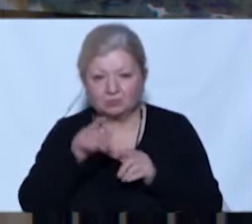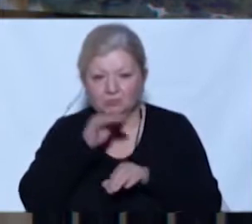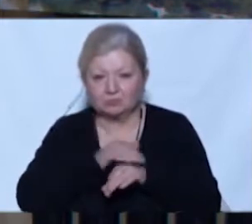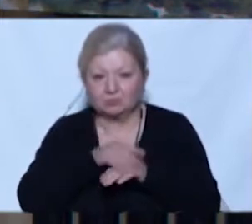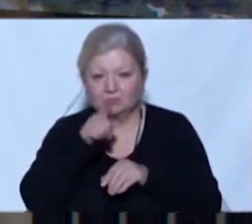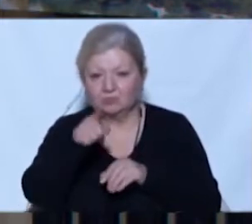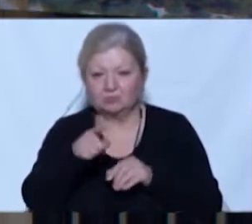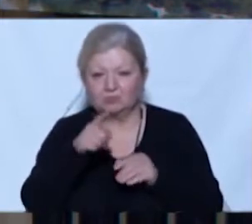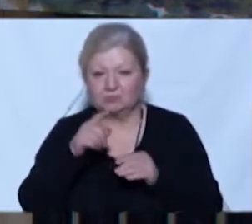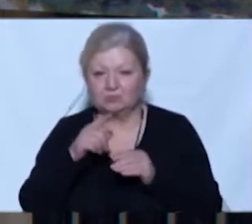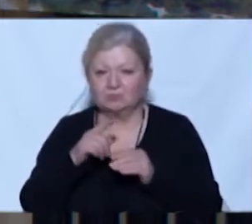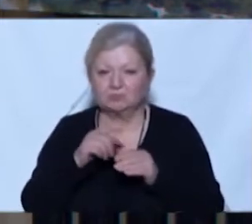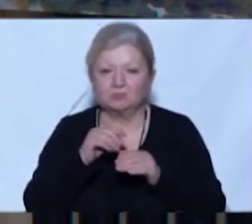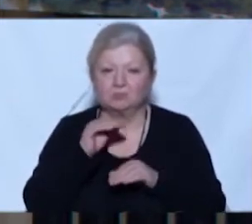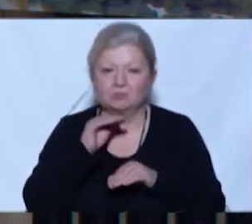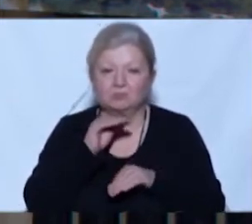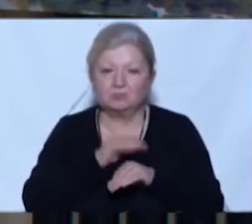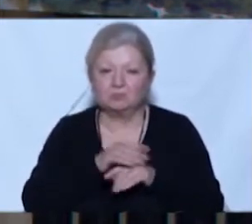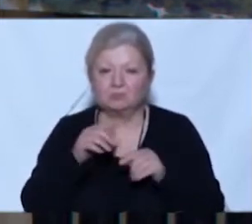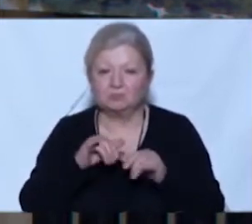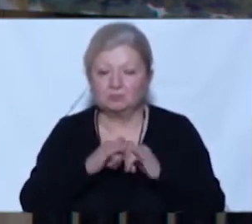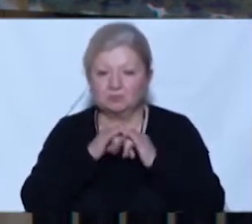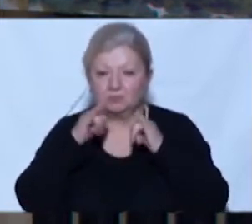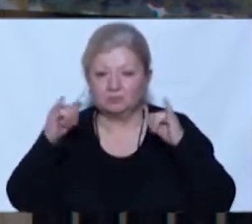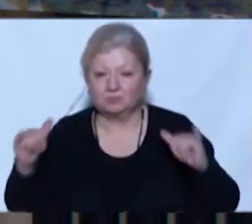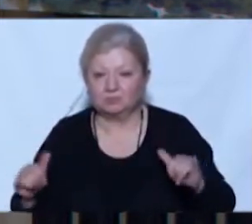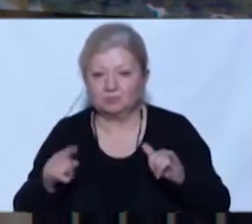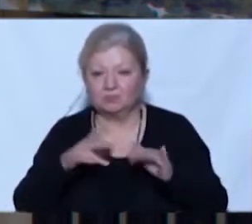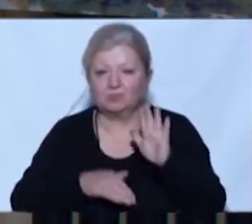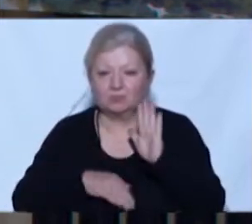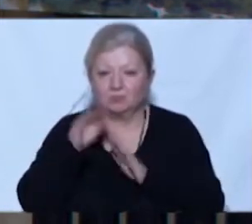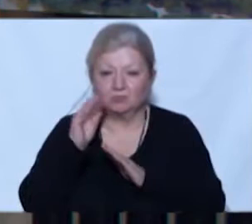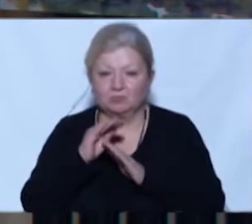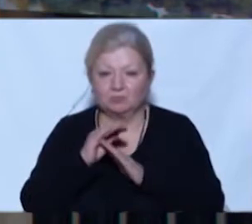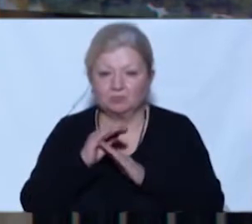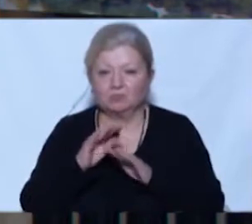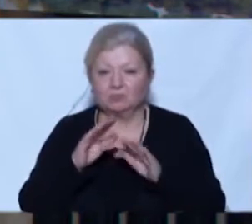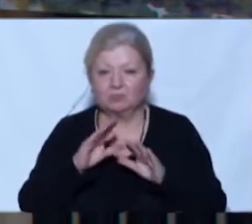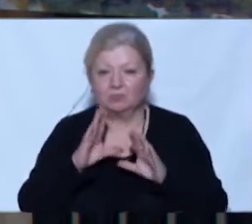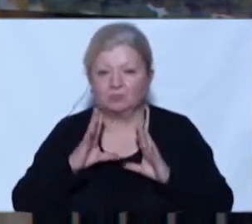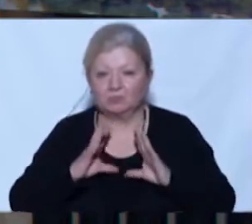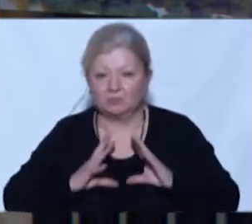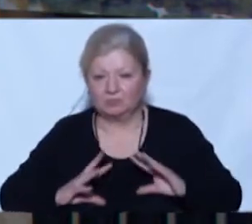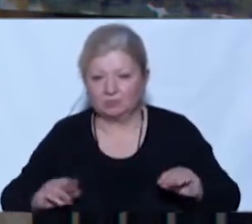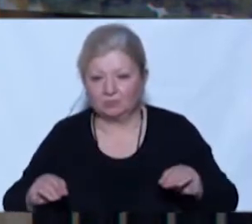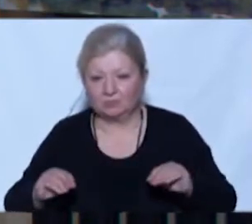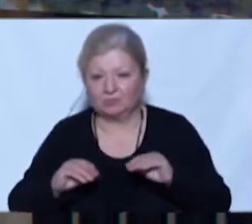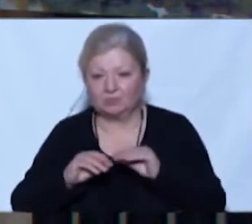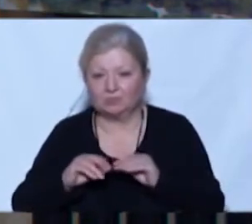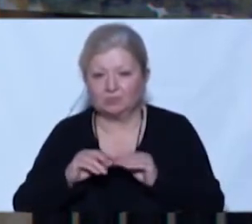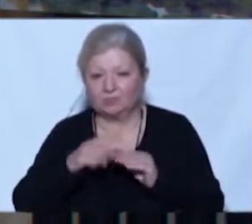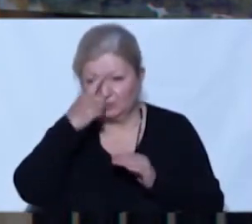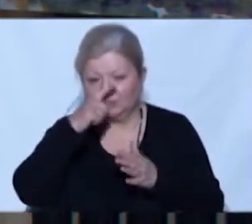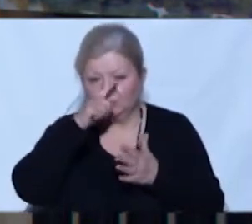სამეცნიერო ტექნიკური ფაქტორის განვითარებამ უფრო მეტად დააწნარა და უფრო მეტად თავის თავში წმენა